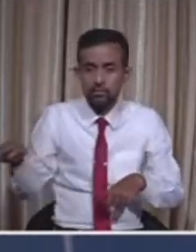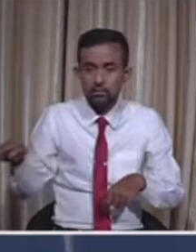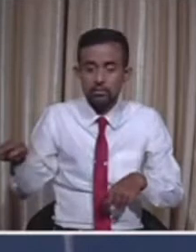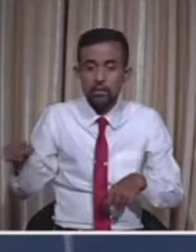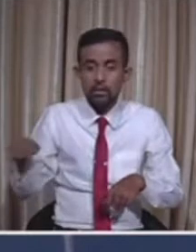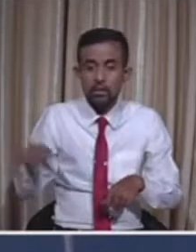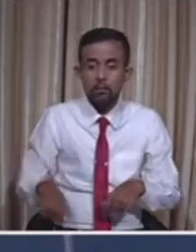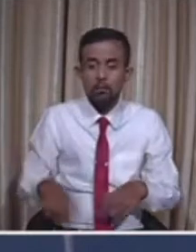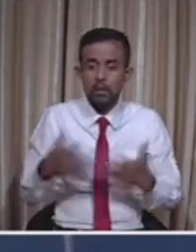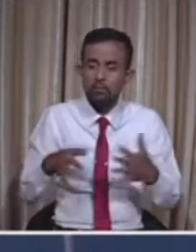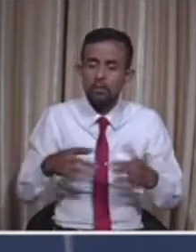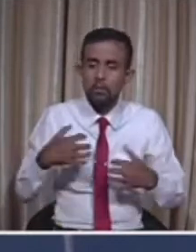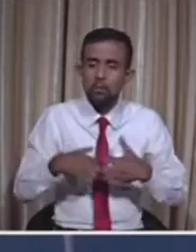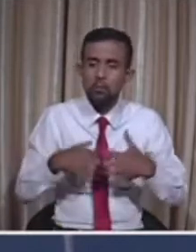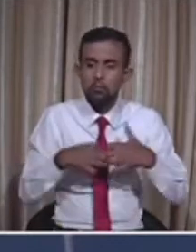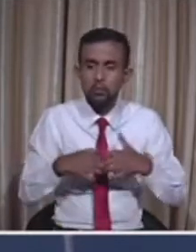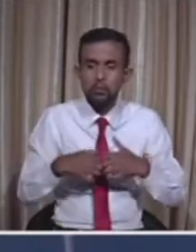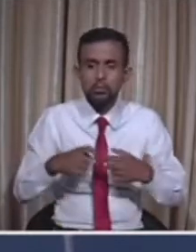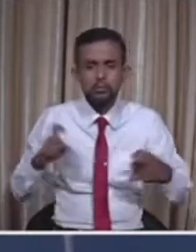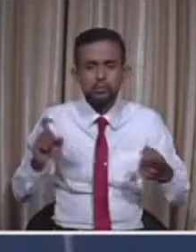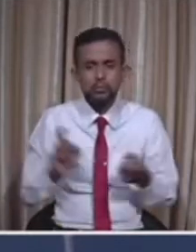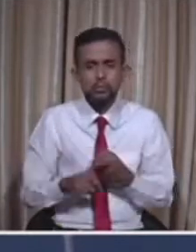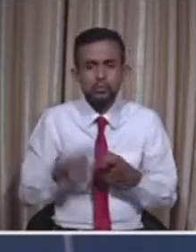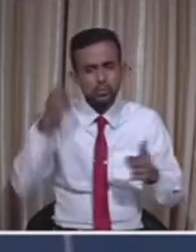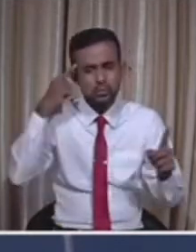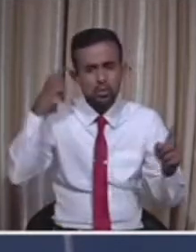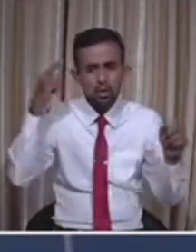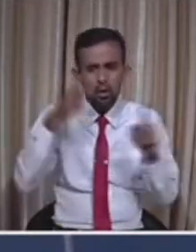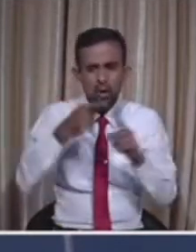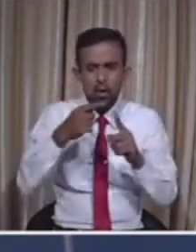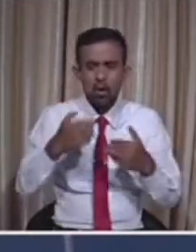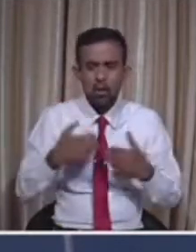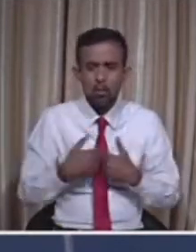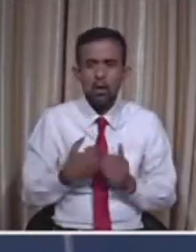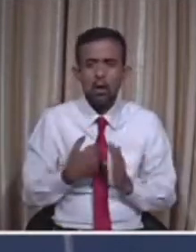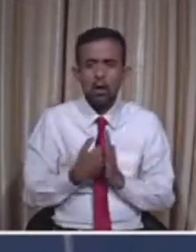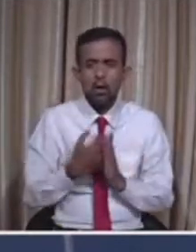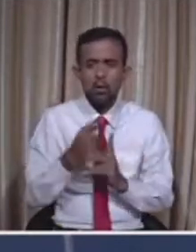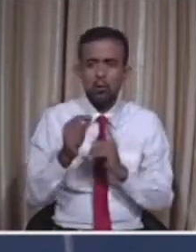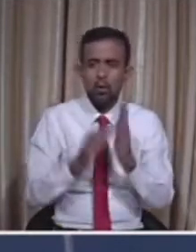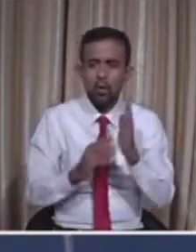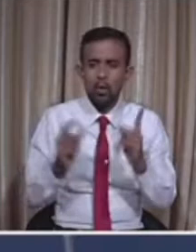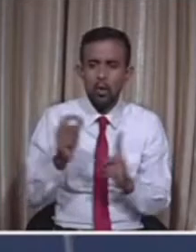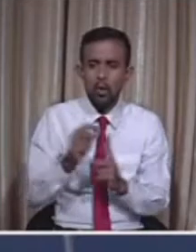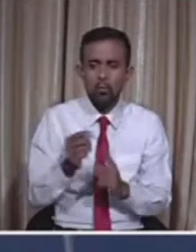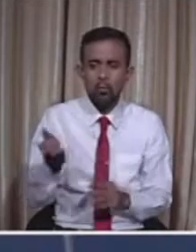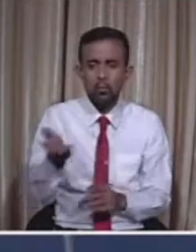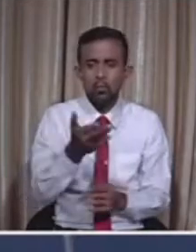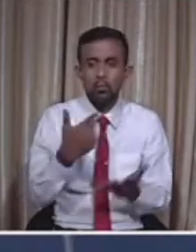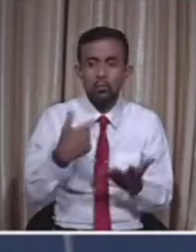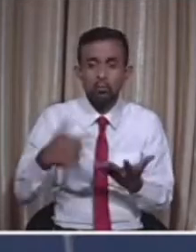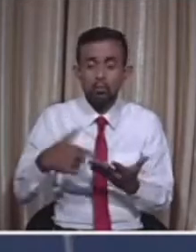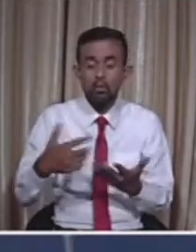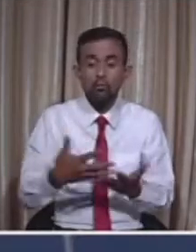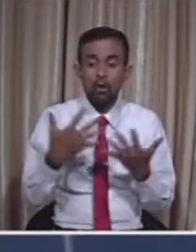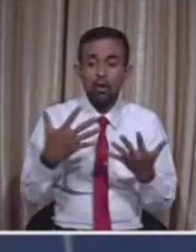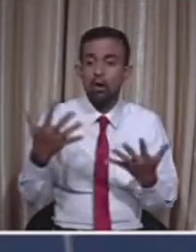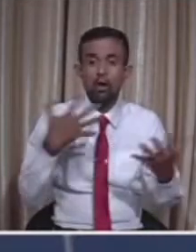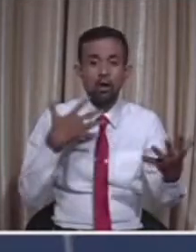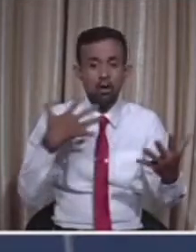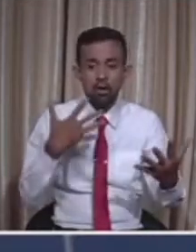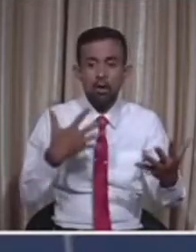me athiveccha siddhya sambandhawa ape garu mantrimala bo karunu idiripat kala